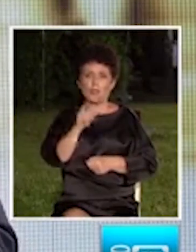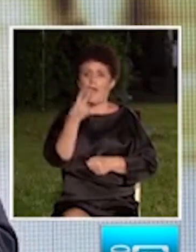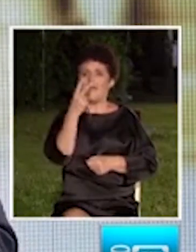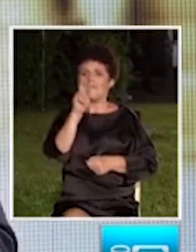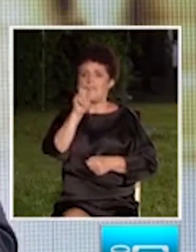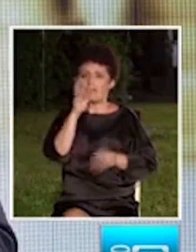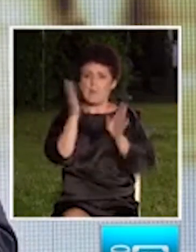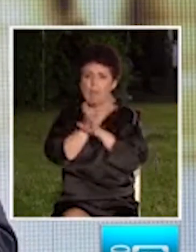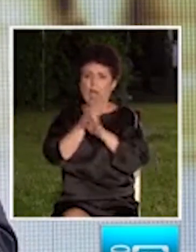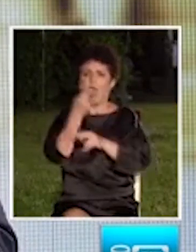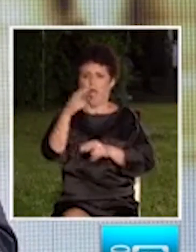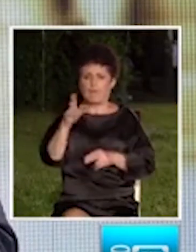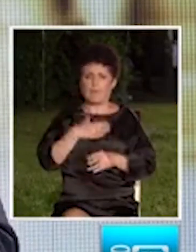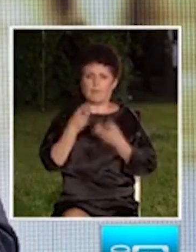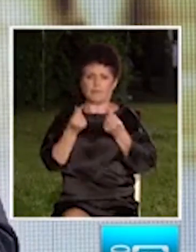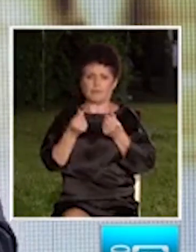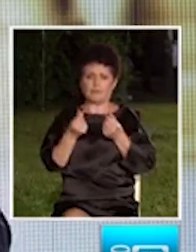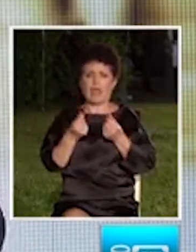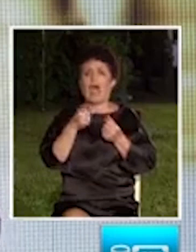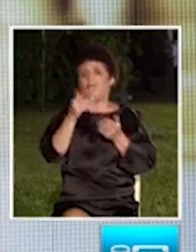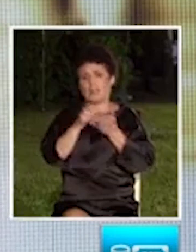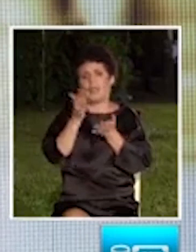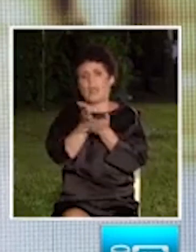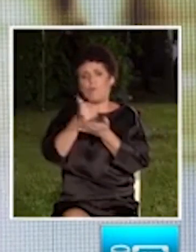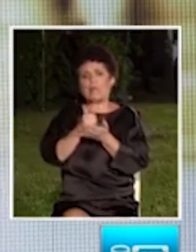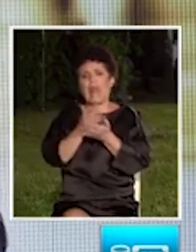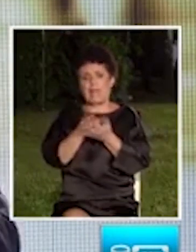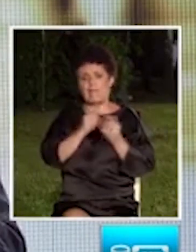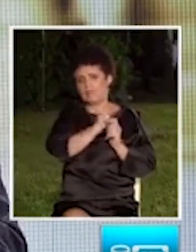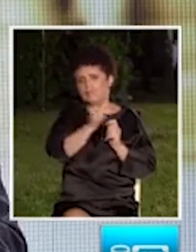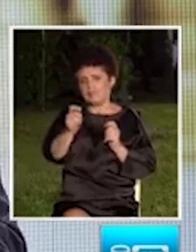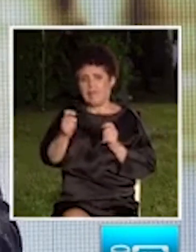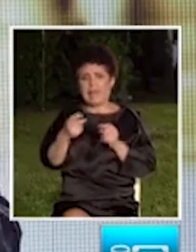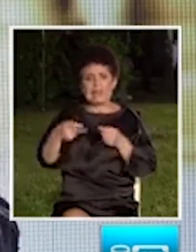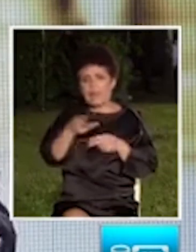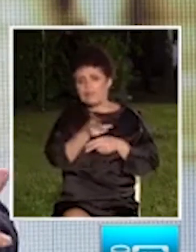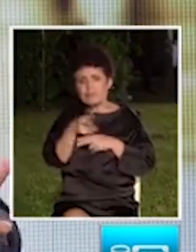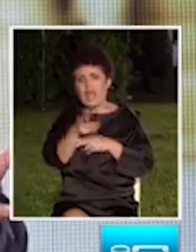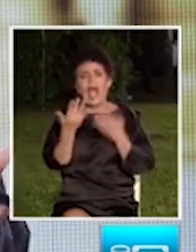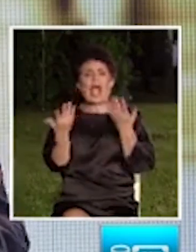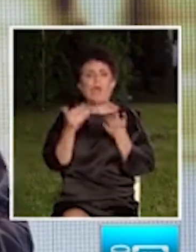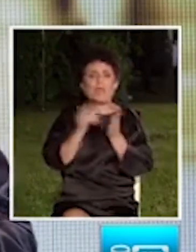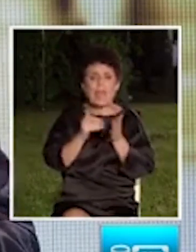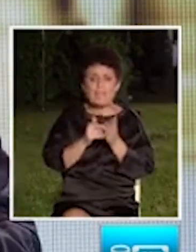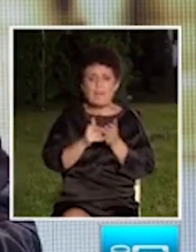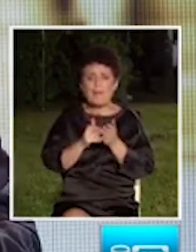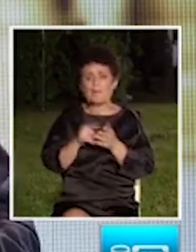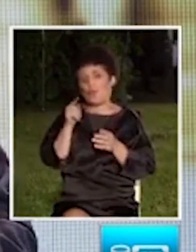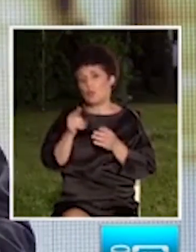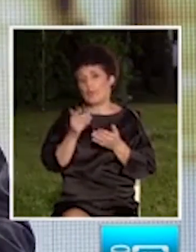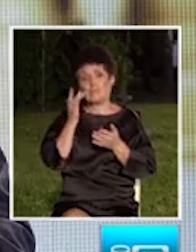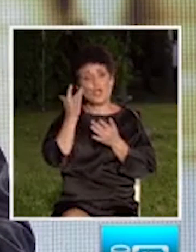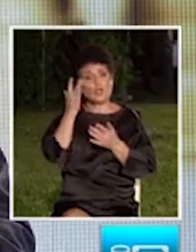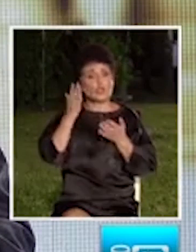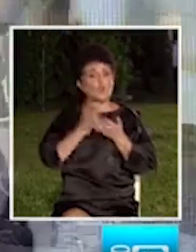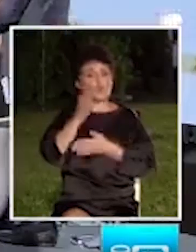евра пари на располагање, тоа не значи дека ние треба да ги поделиме сите пари, треба да димензионираме толку колку што треба. Оти тоа ќе се случи